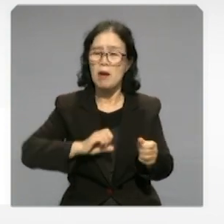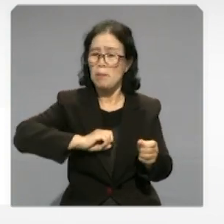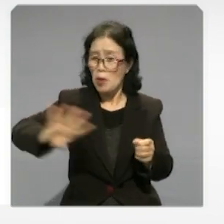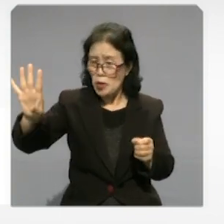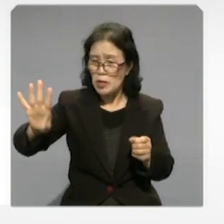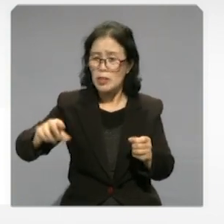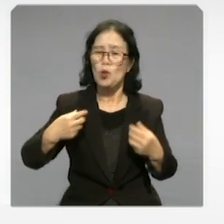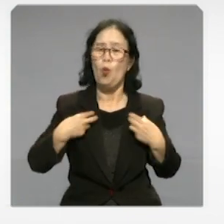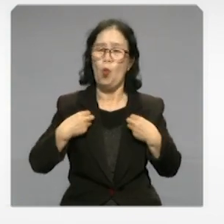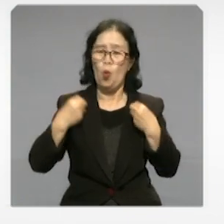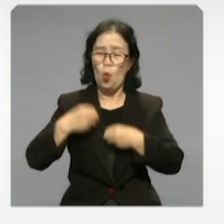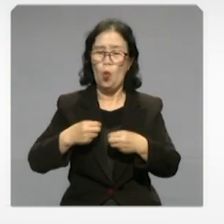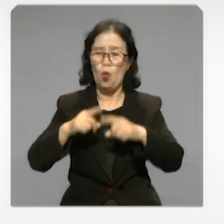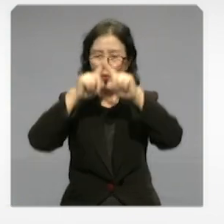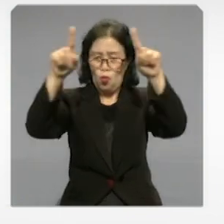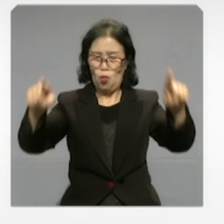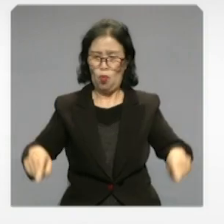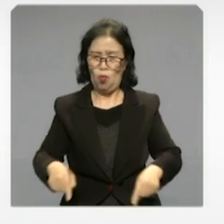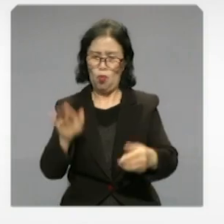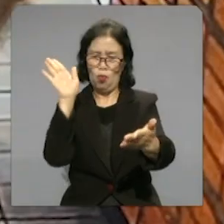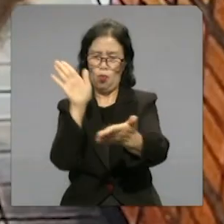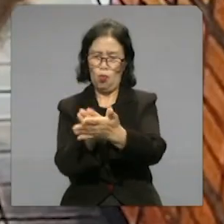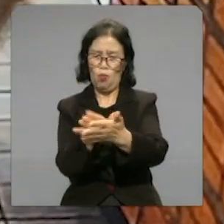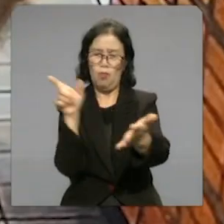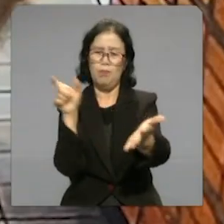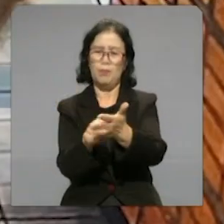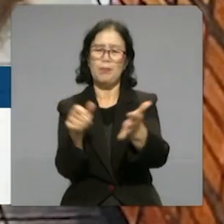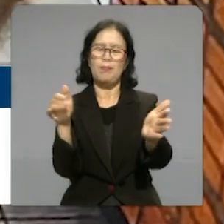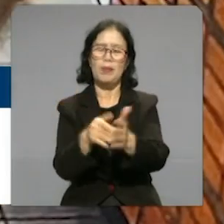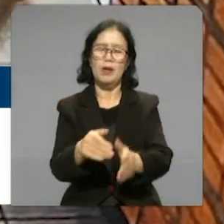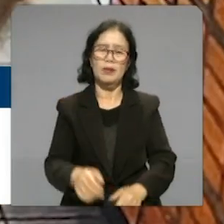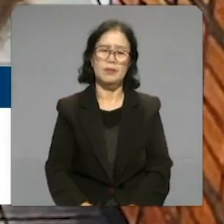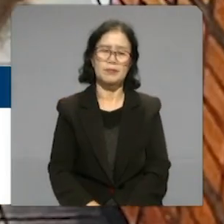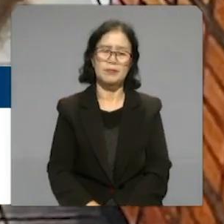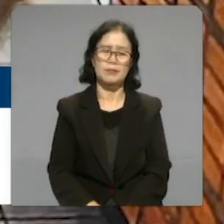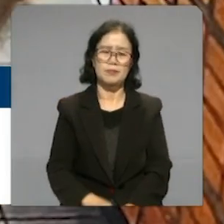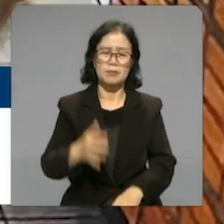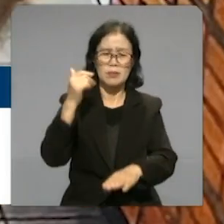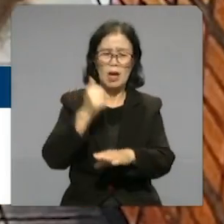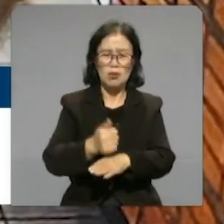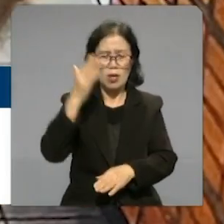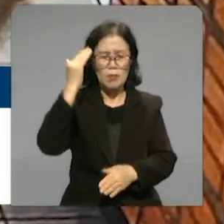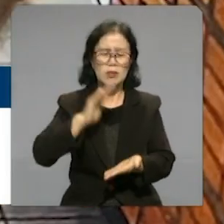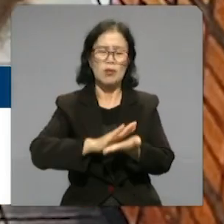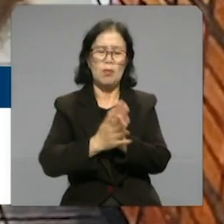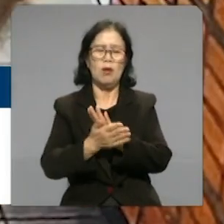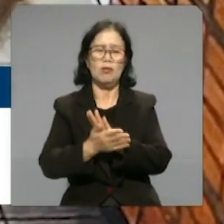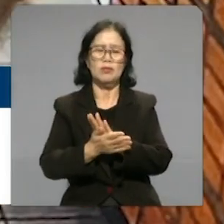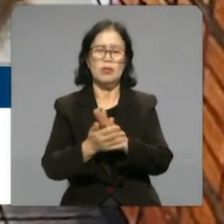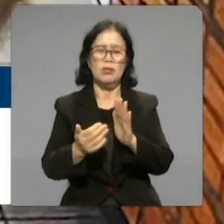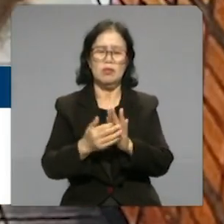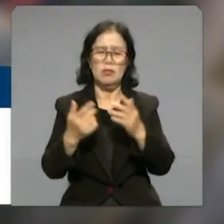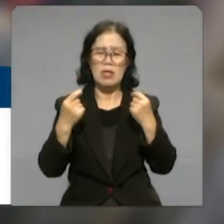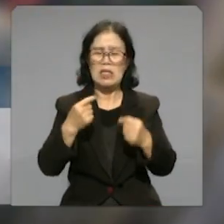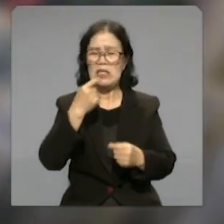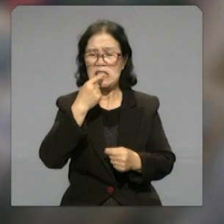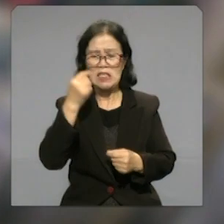옷을 다음날 수배 전단에 올렸습니다. 나중에는 파란색, 까만색으로 바꿔 입었는데도 여전히 하얀색 옷이라고 신고가